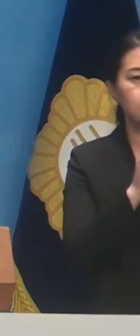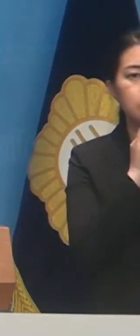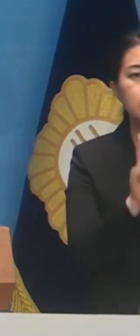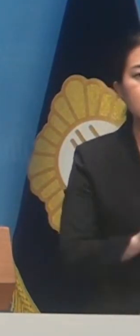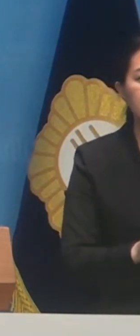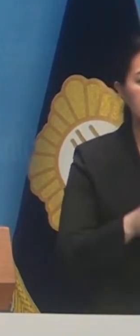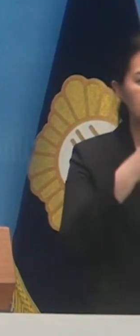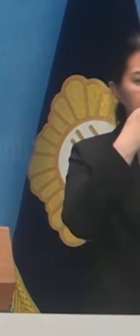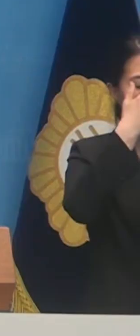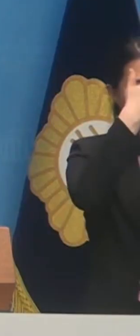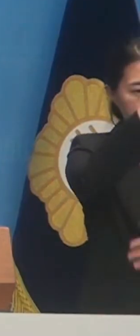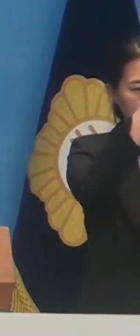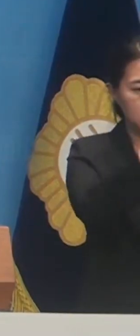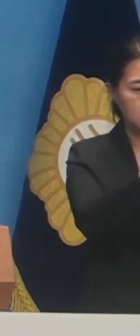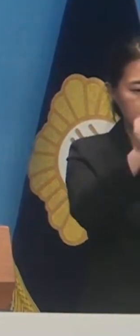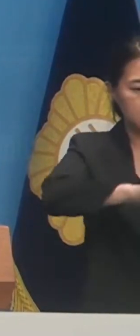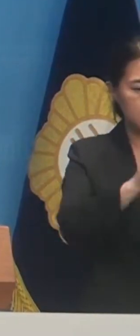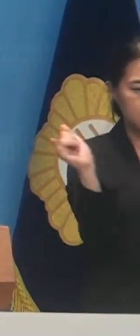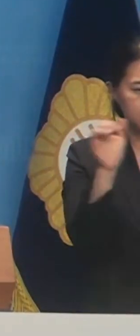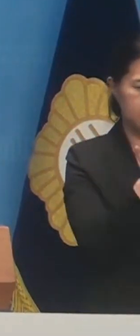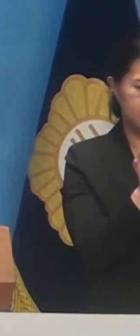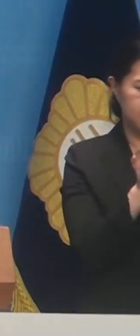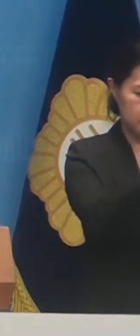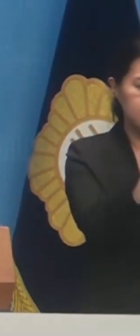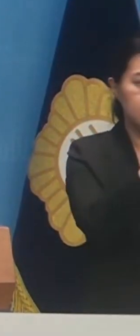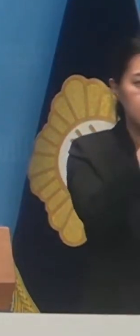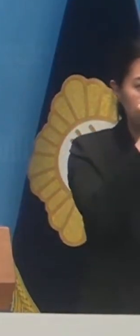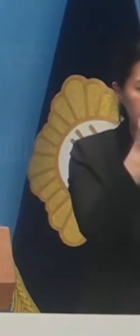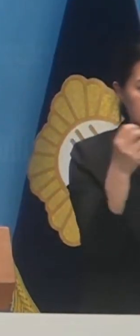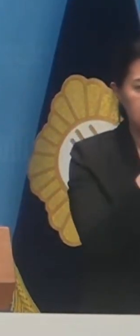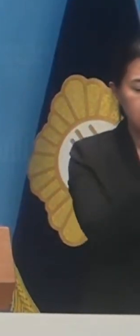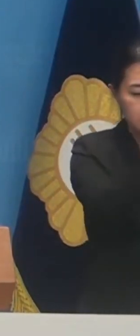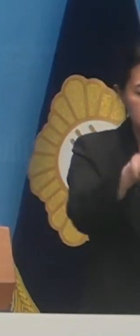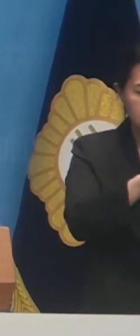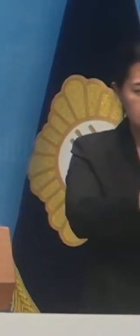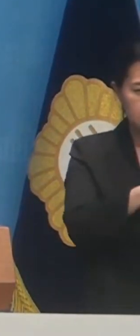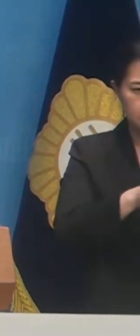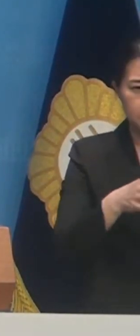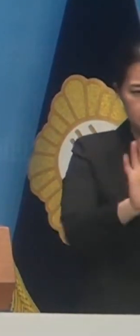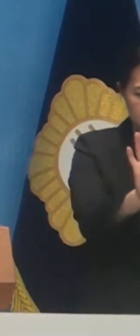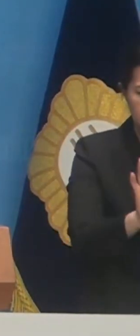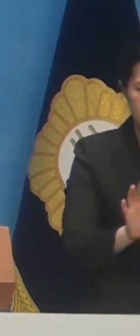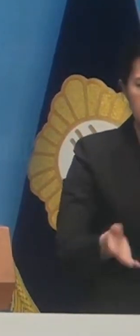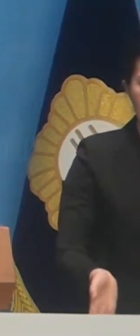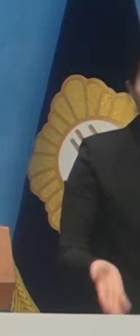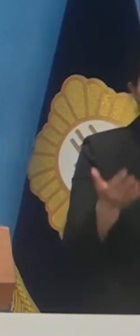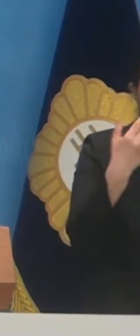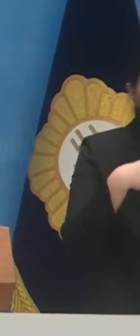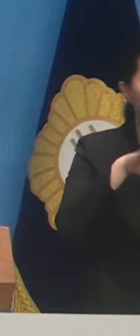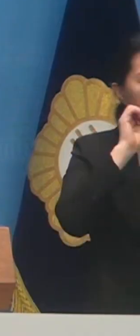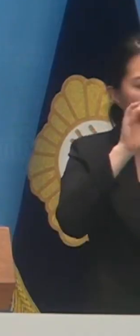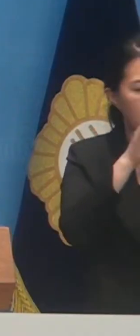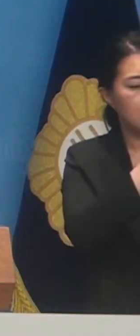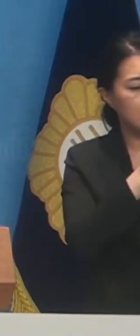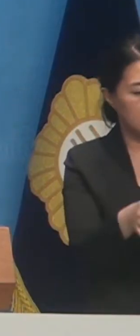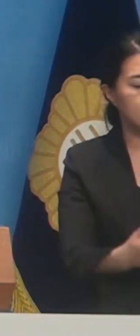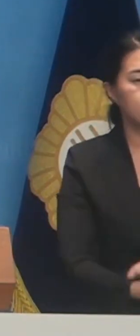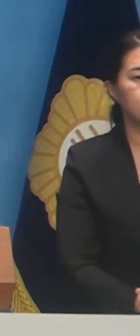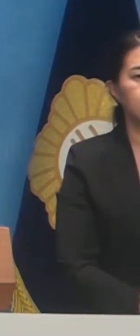공공연하게 헌법재판관을 압박하고 헌법기관에 대한 파괴, 선전선동을